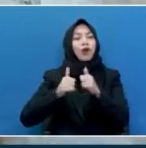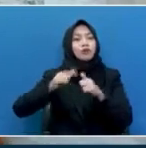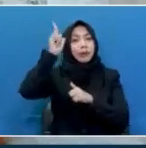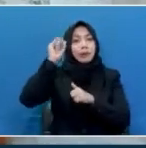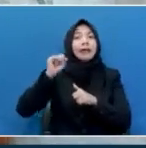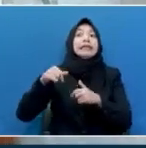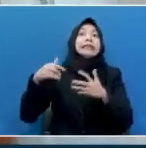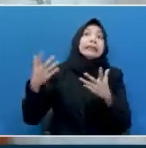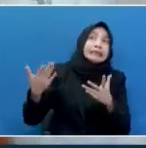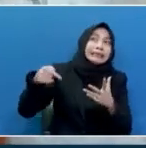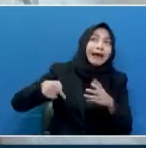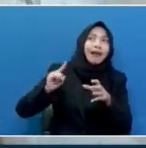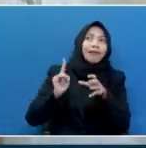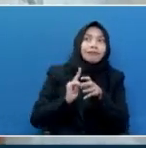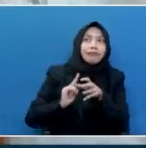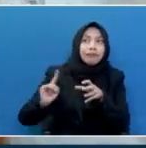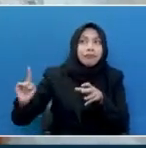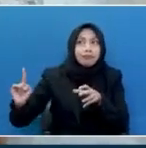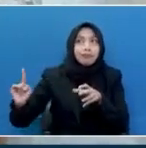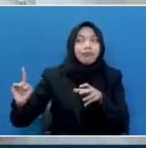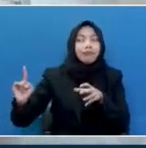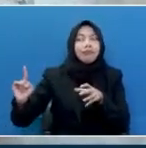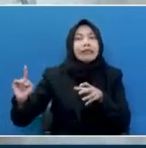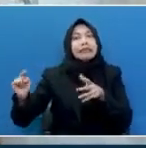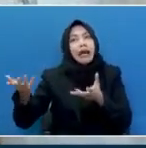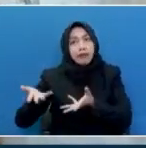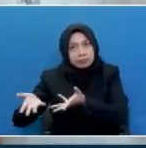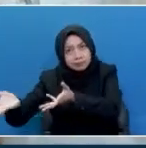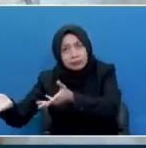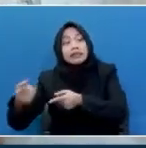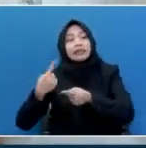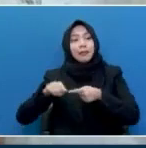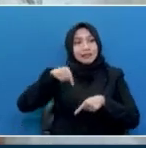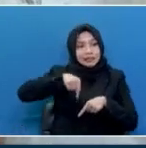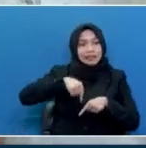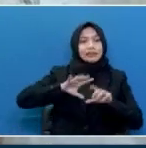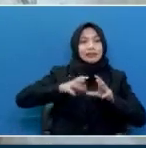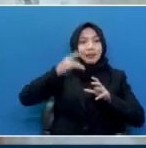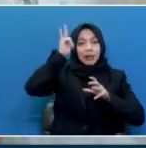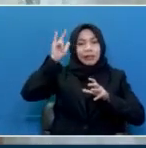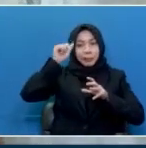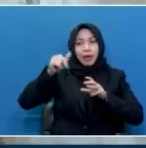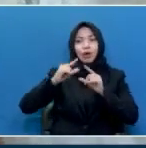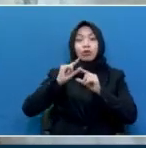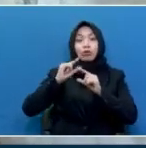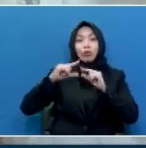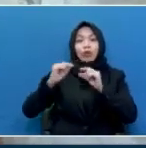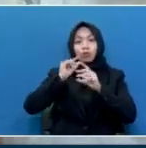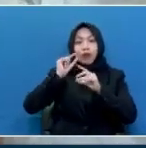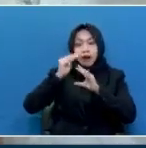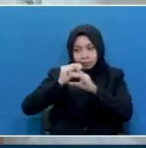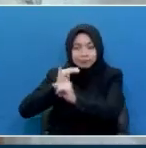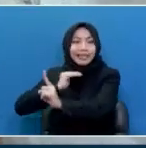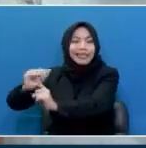sekarang berbeda itu urusan di sana tapi PDI Perjuangan masih e memberikan undang